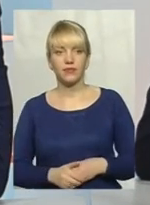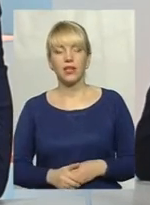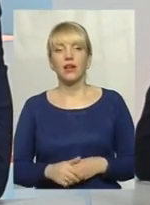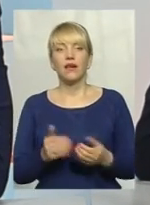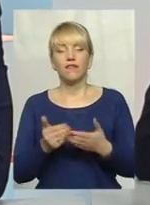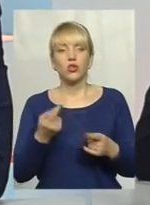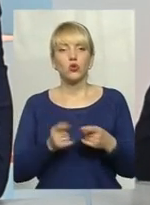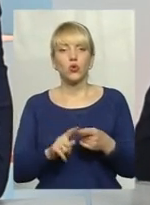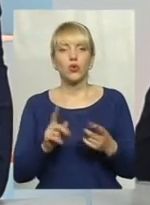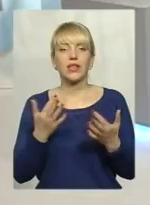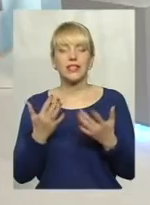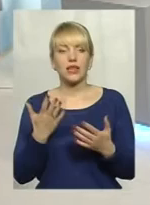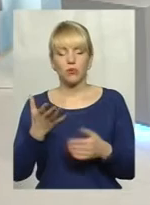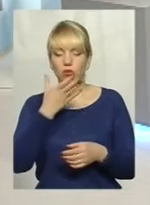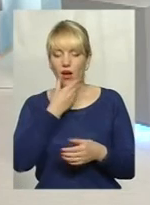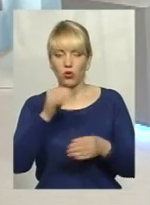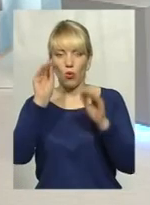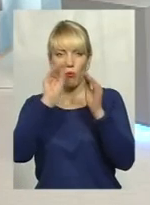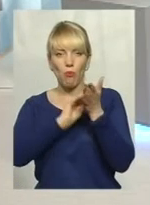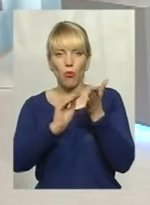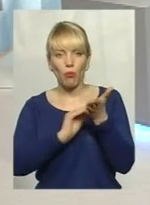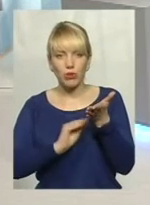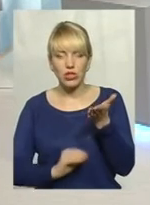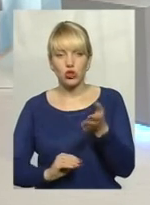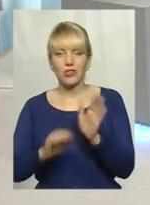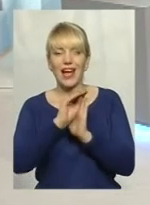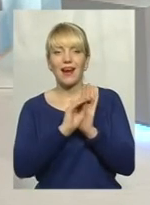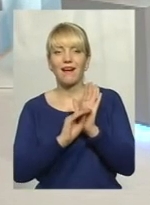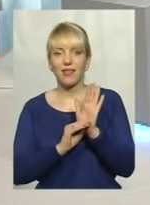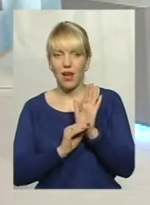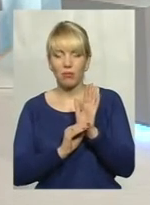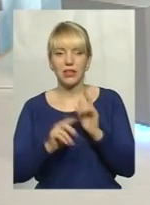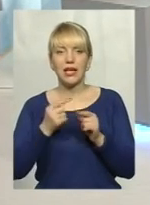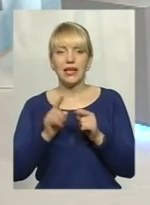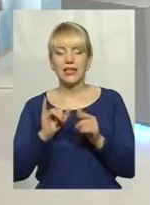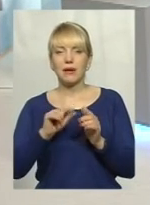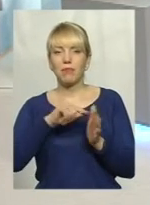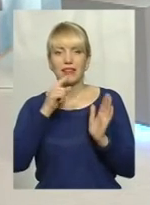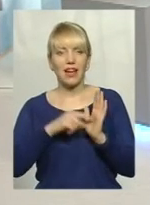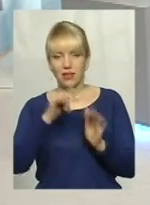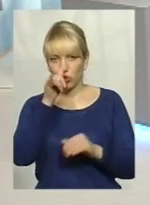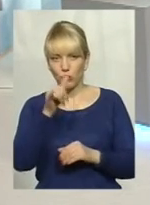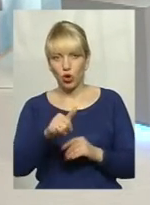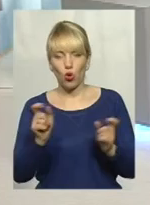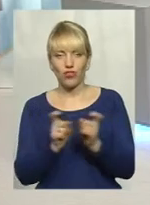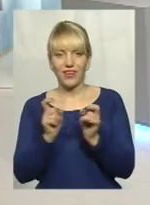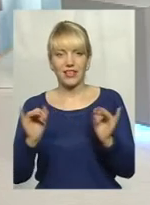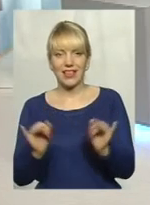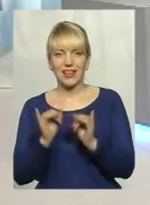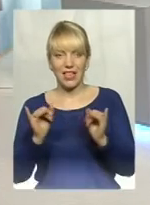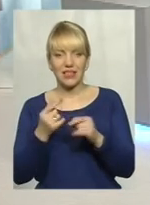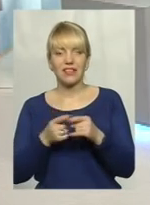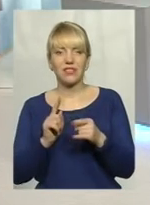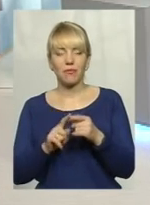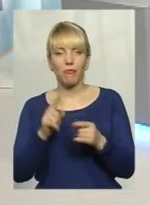від того, наскільки вони гарно пропишуть в регламентах саме питання недопущення конфлікту інтересів, ми впевнені,